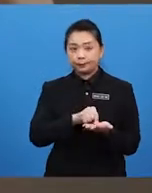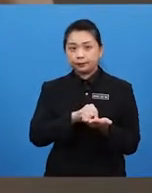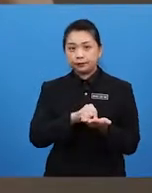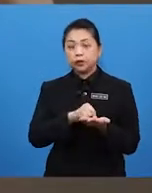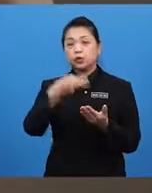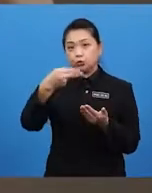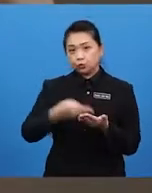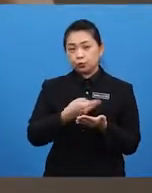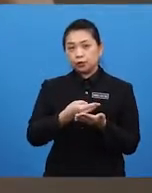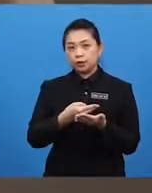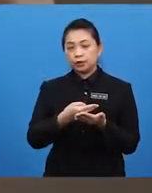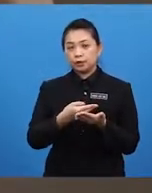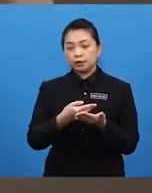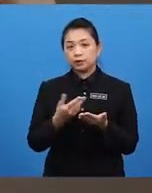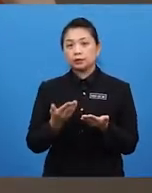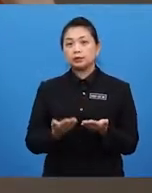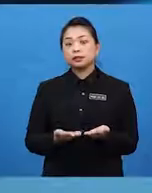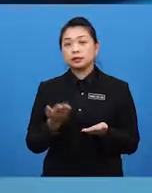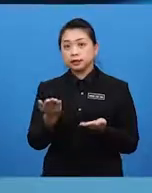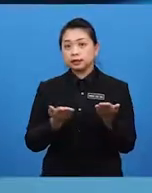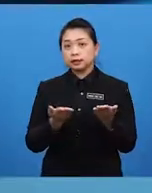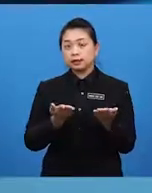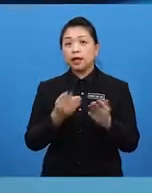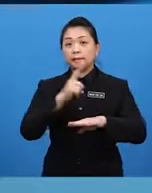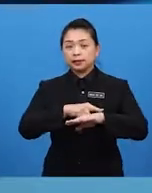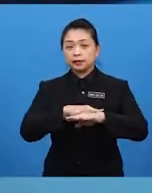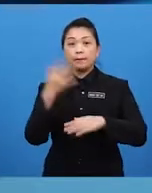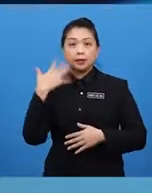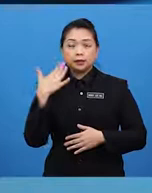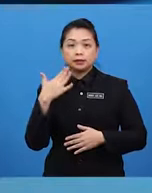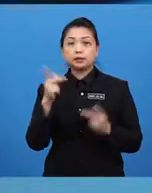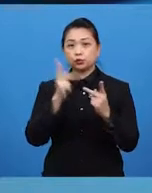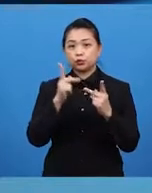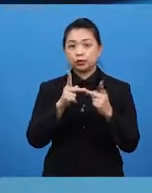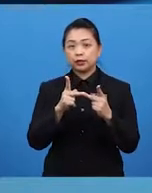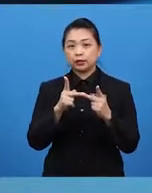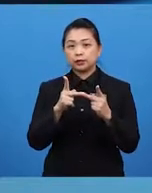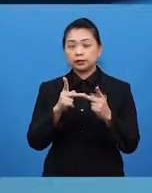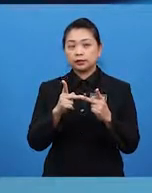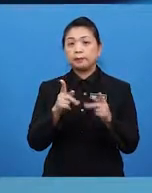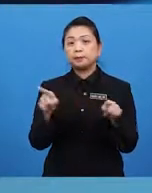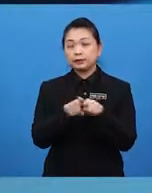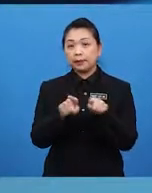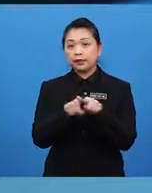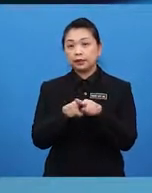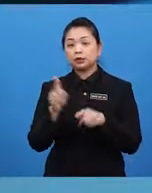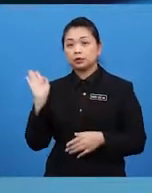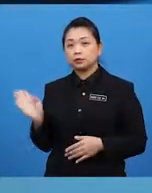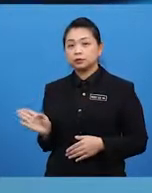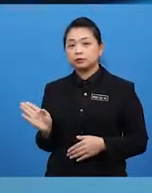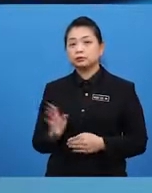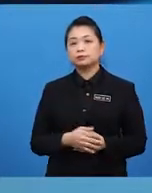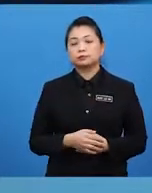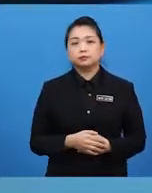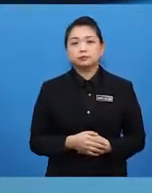ini disajikan ketika panas dan sesuai dihidangkan bersama roti bucket atau